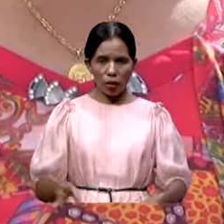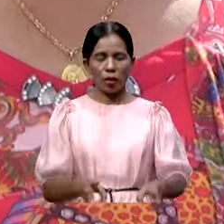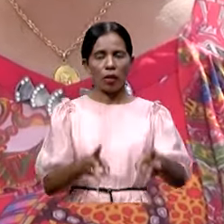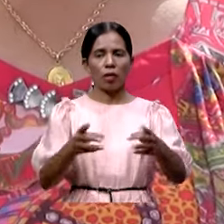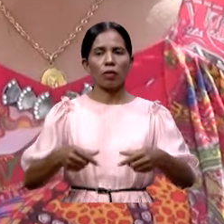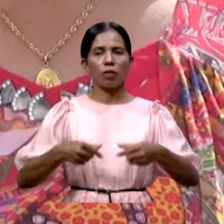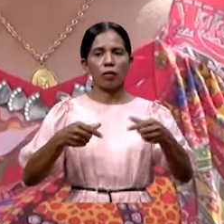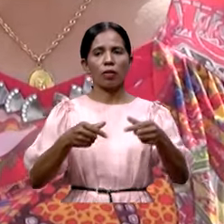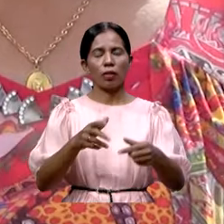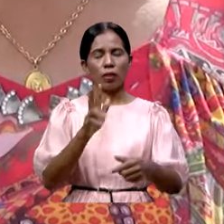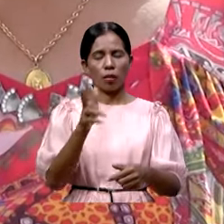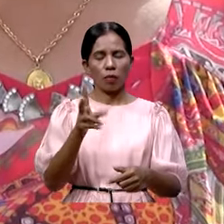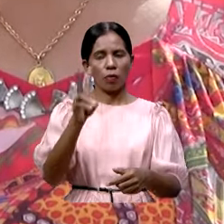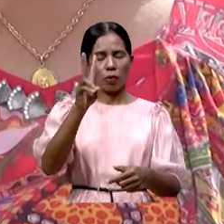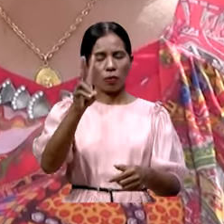pani